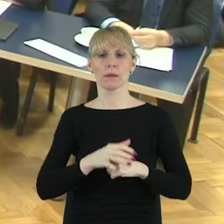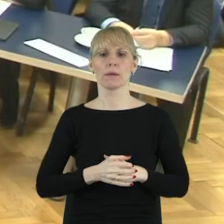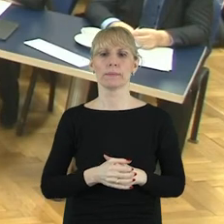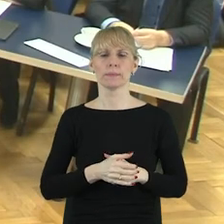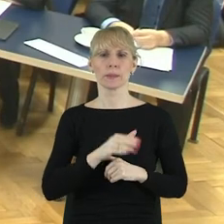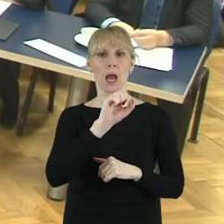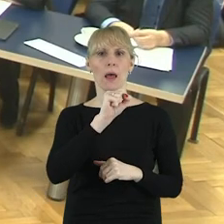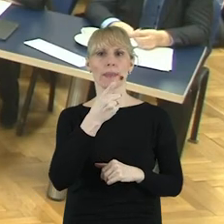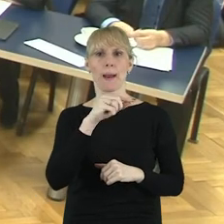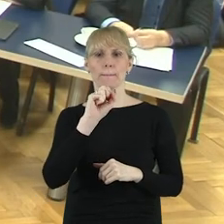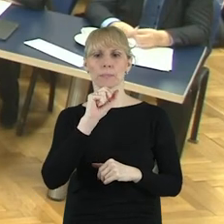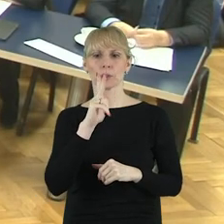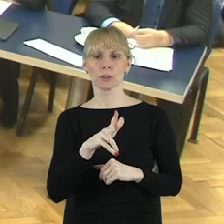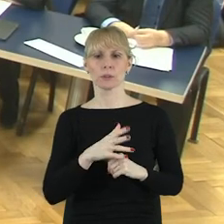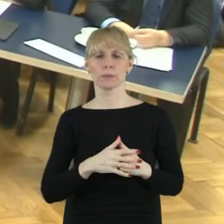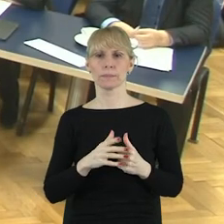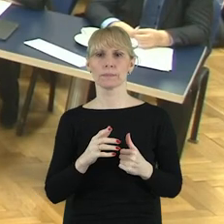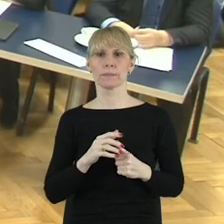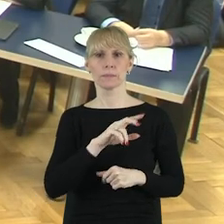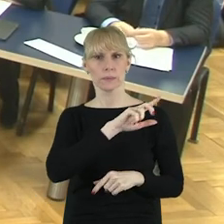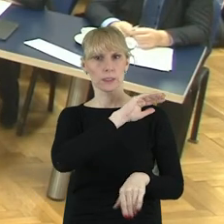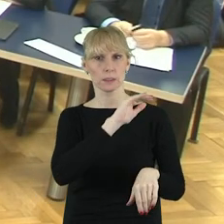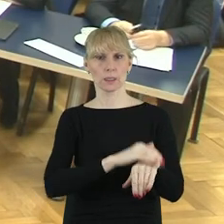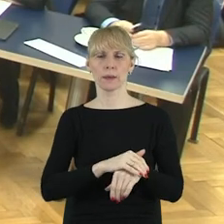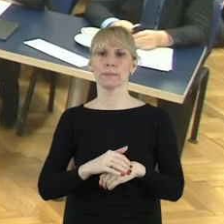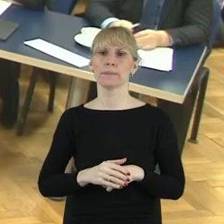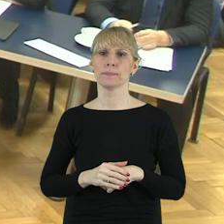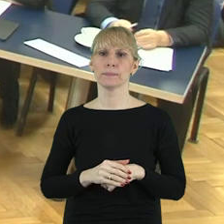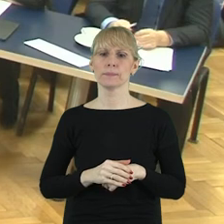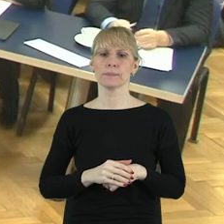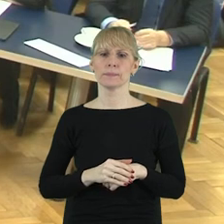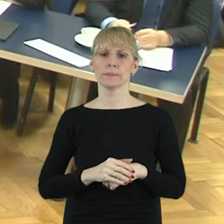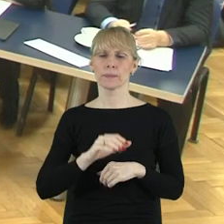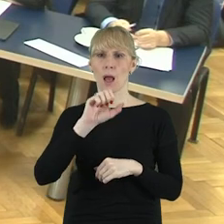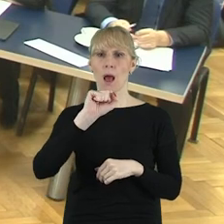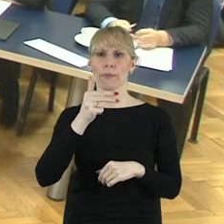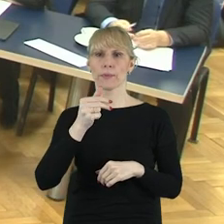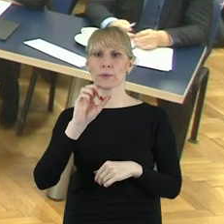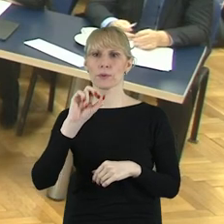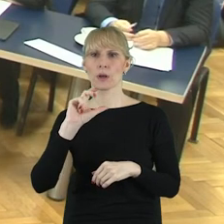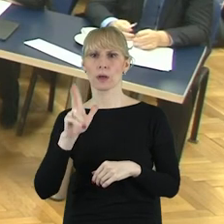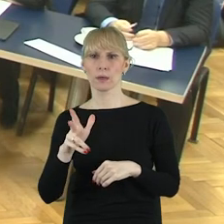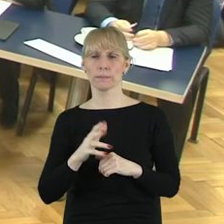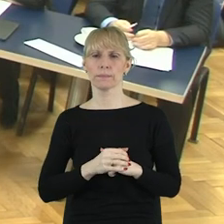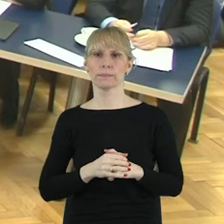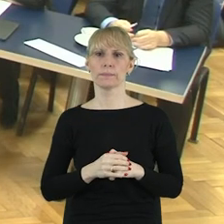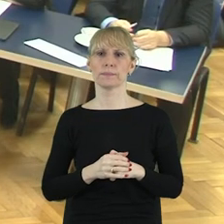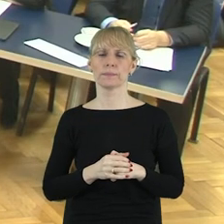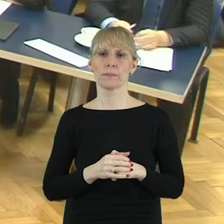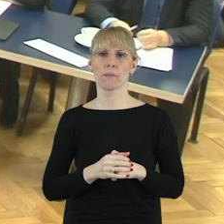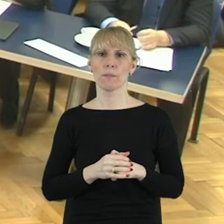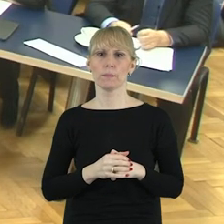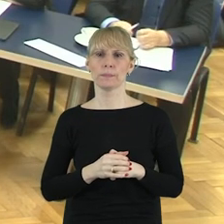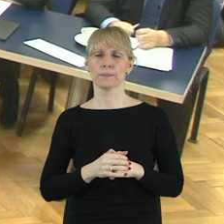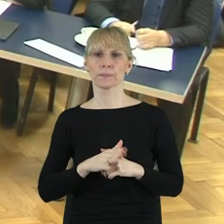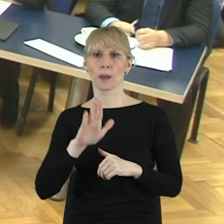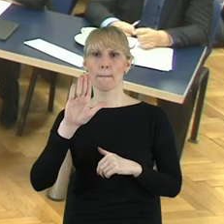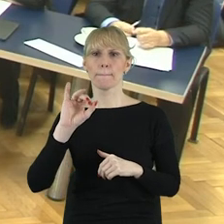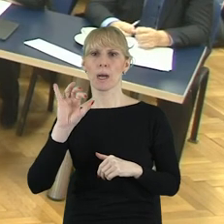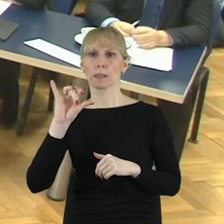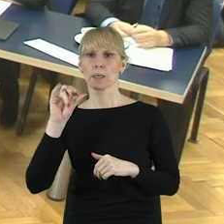Za. Pani radna Alicja Antczak. Pan radny Artur Bagieński, nieobecny. Pan radny Paweł